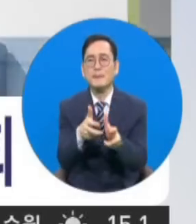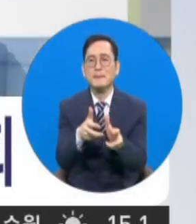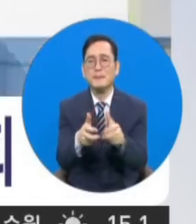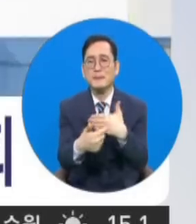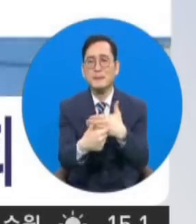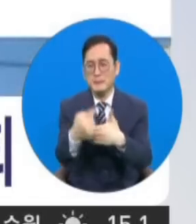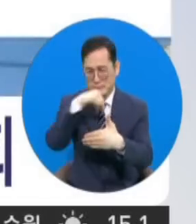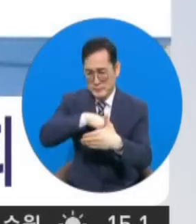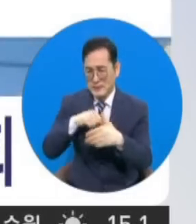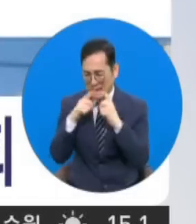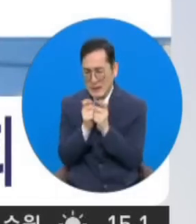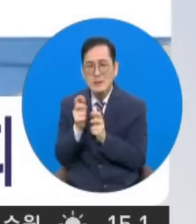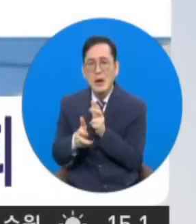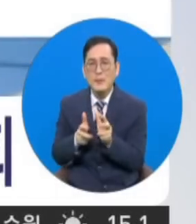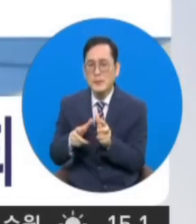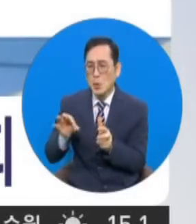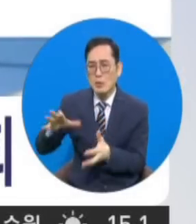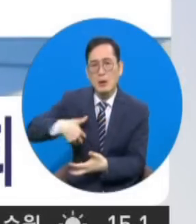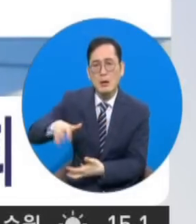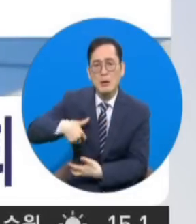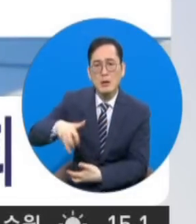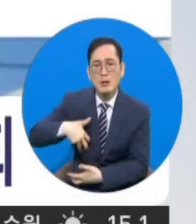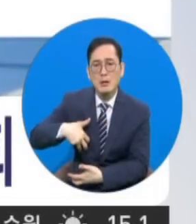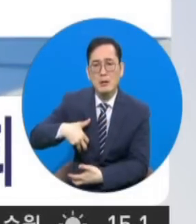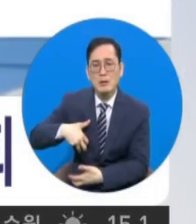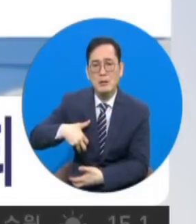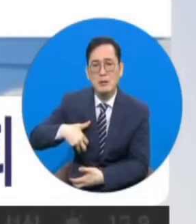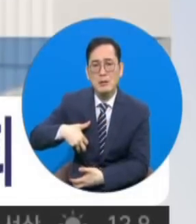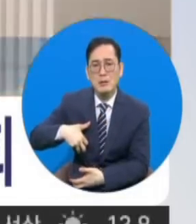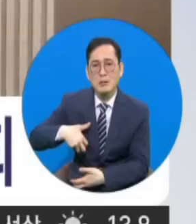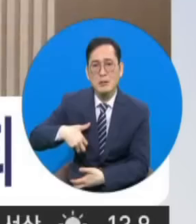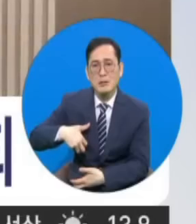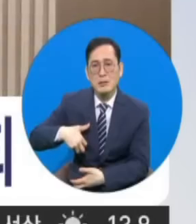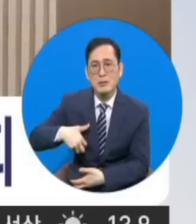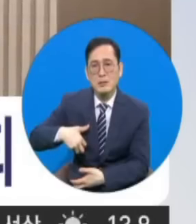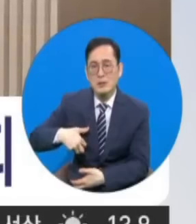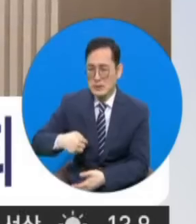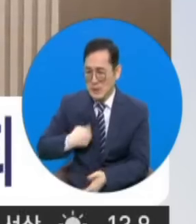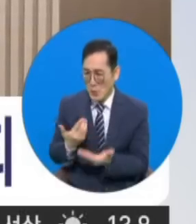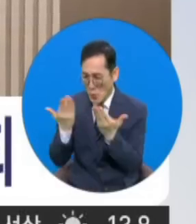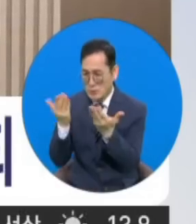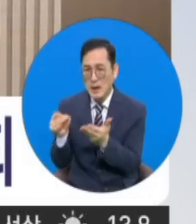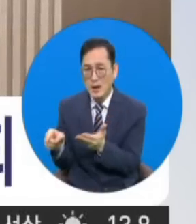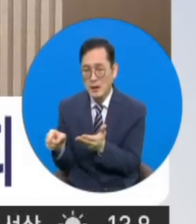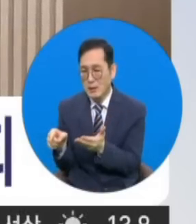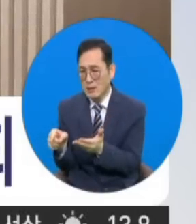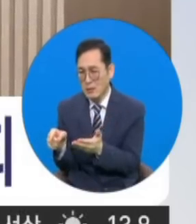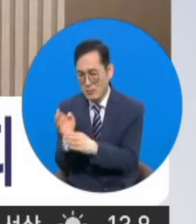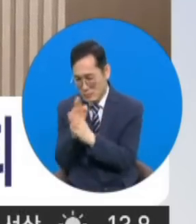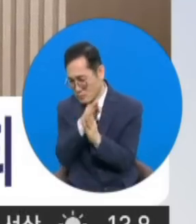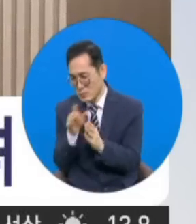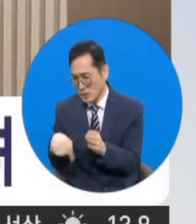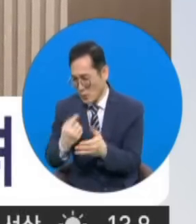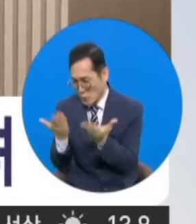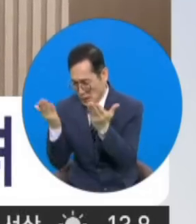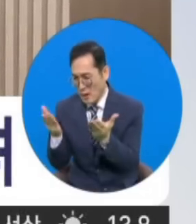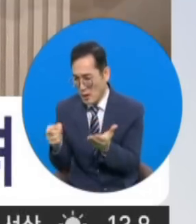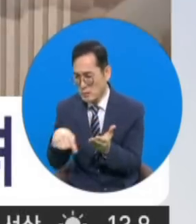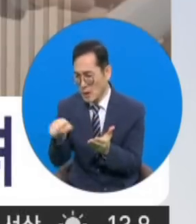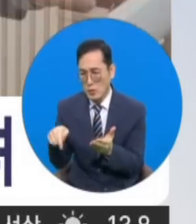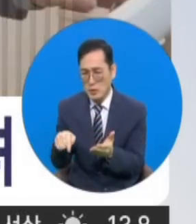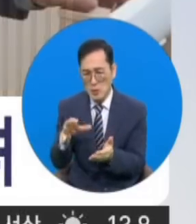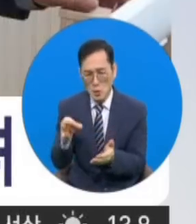논란들이 굉장히 많이 있거든요 과연 잊혀진 삶을 살고자 하신다는 문제인 전 대통령이